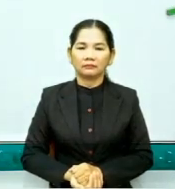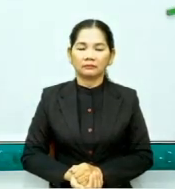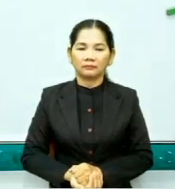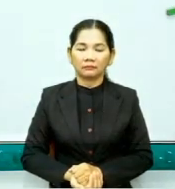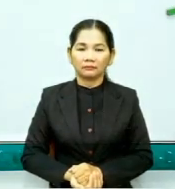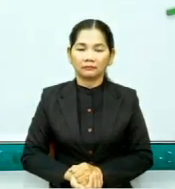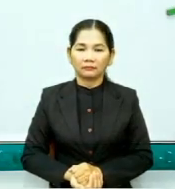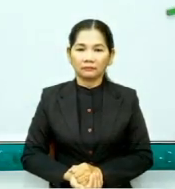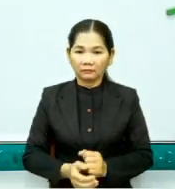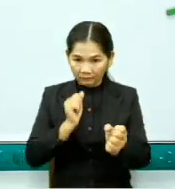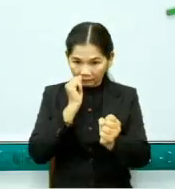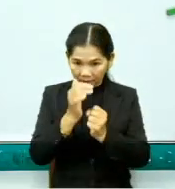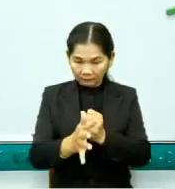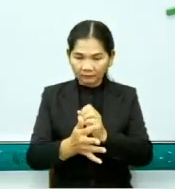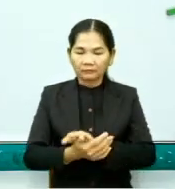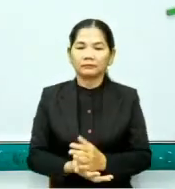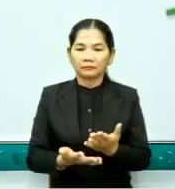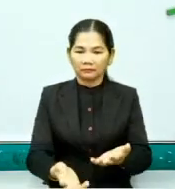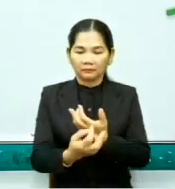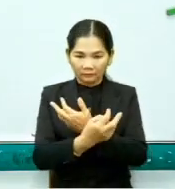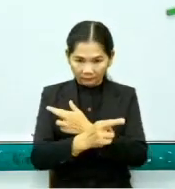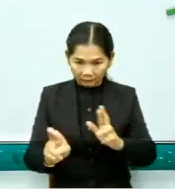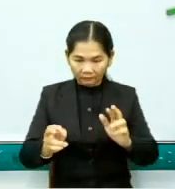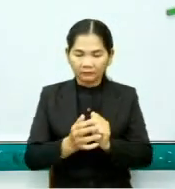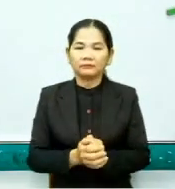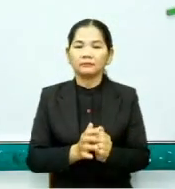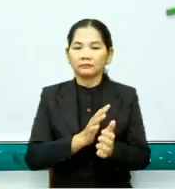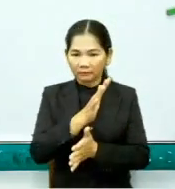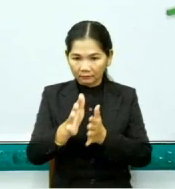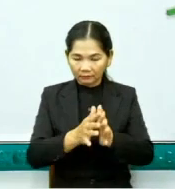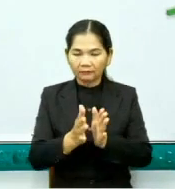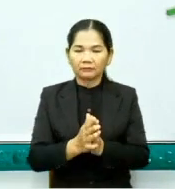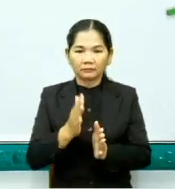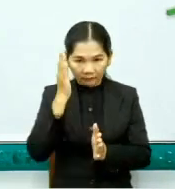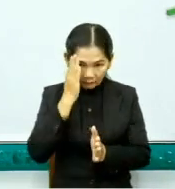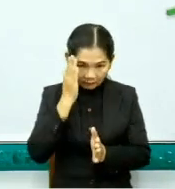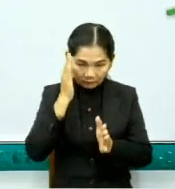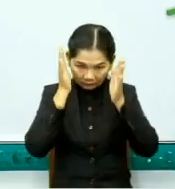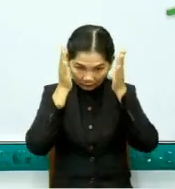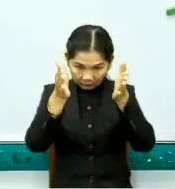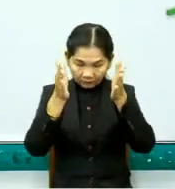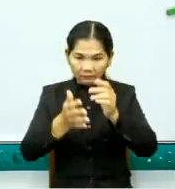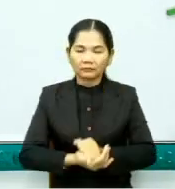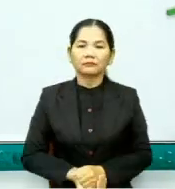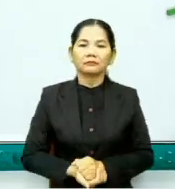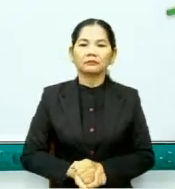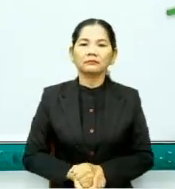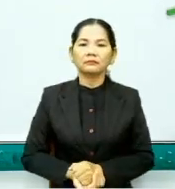chẳng chẳng nè cứ chấp đam hay nè con tìm tặng sắp đặt tặng ác nghĩa sắp đặt đời cho kết thúc đạo nè con